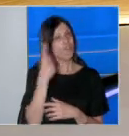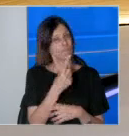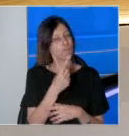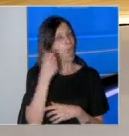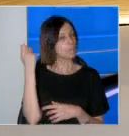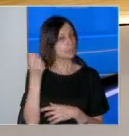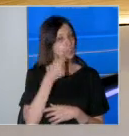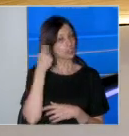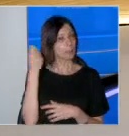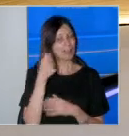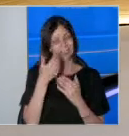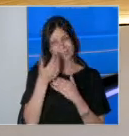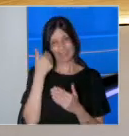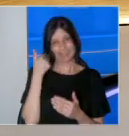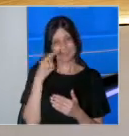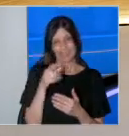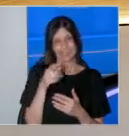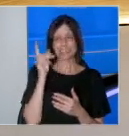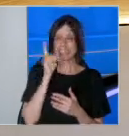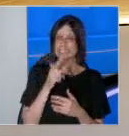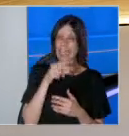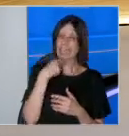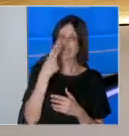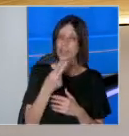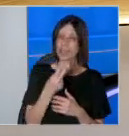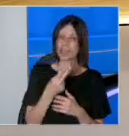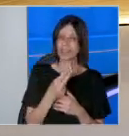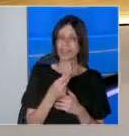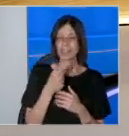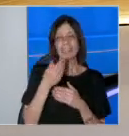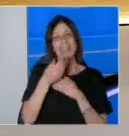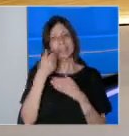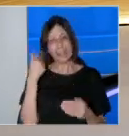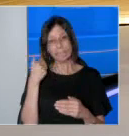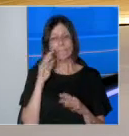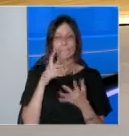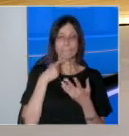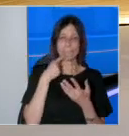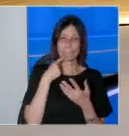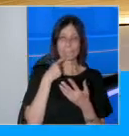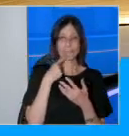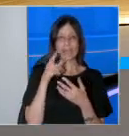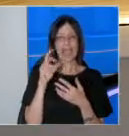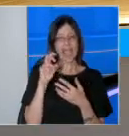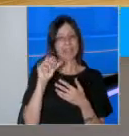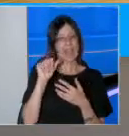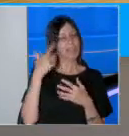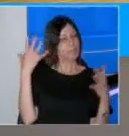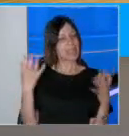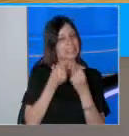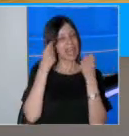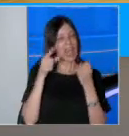במוצאי השבת, עוד קודם לכן גם צריך להיות קדם, מה שנקרא. אז עדן אלנה, נאחל לה בהצלחה